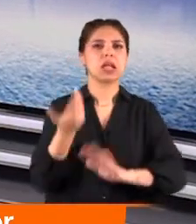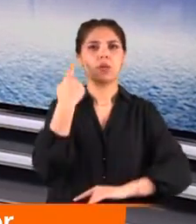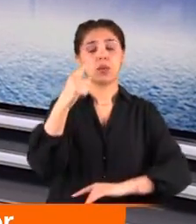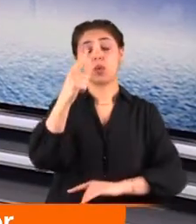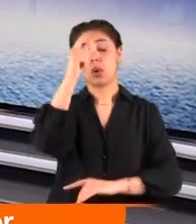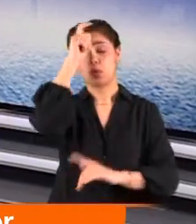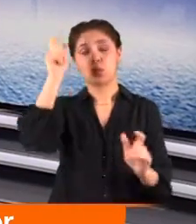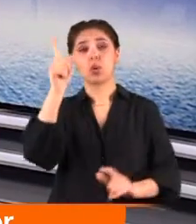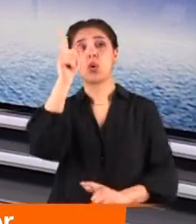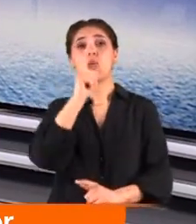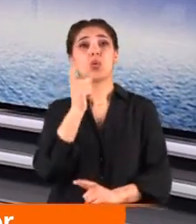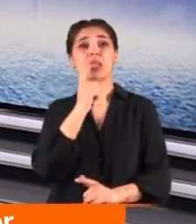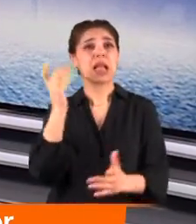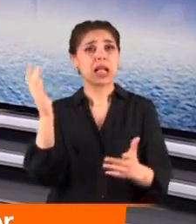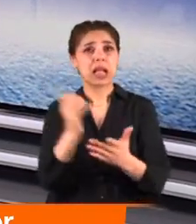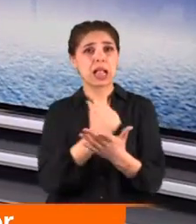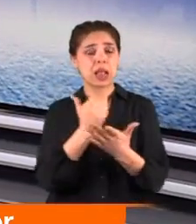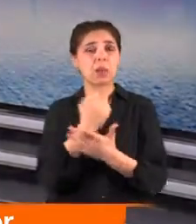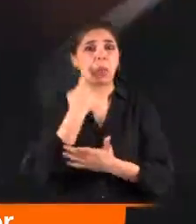kazanımlarına da adeta savaş açtılar.